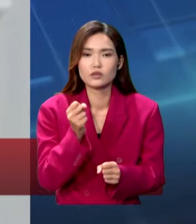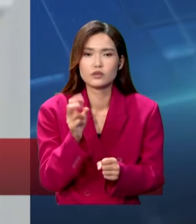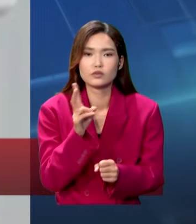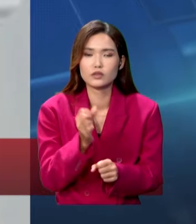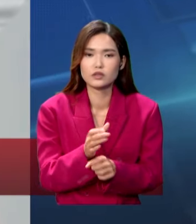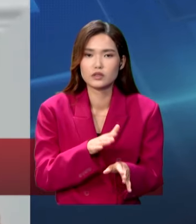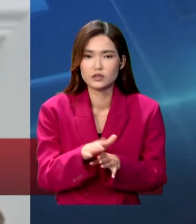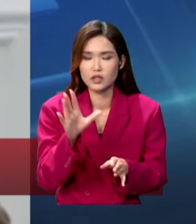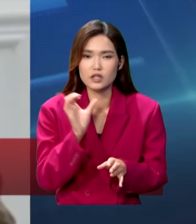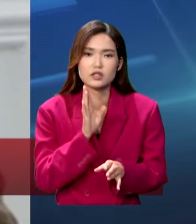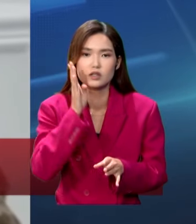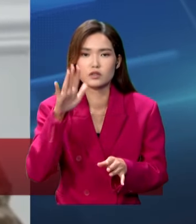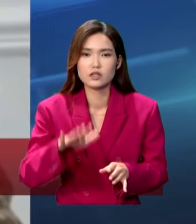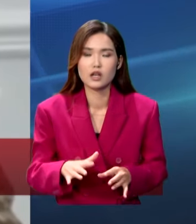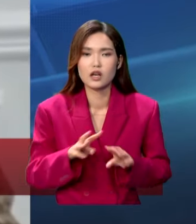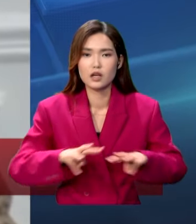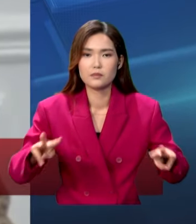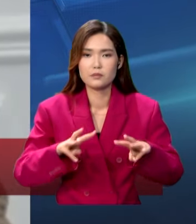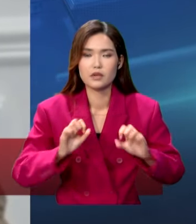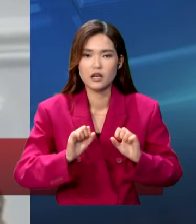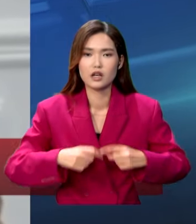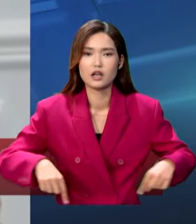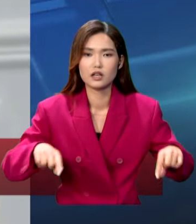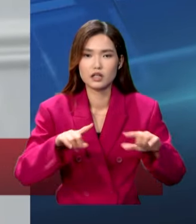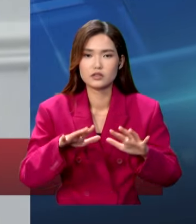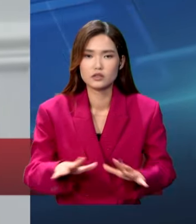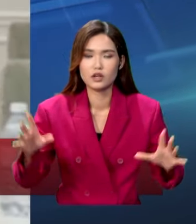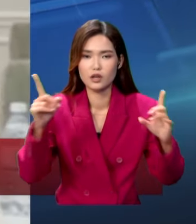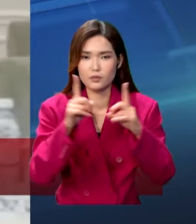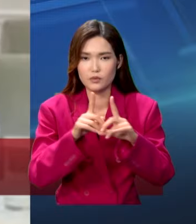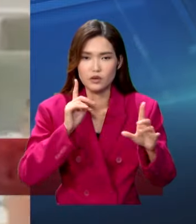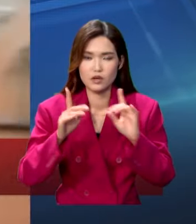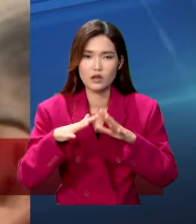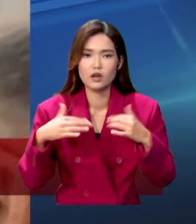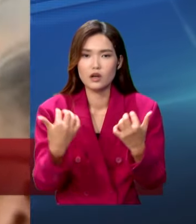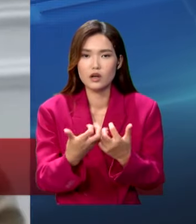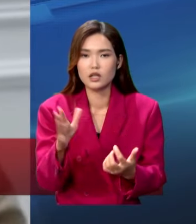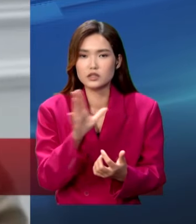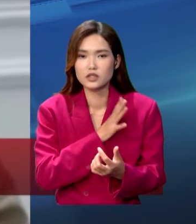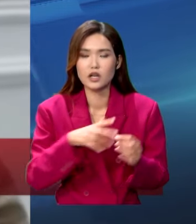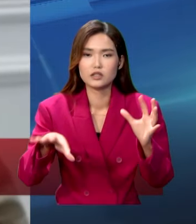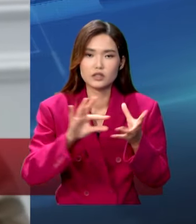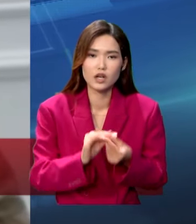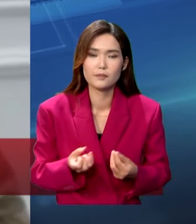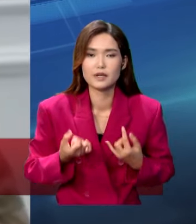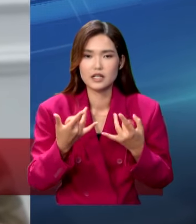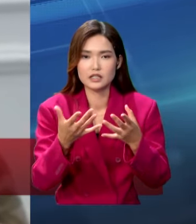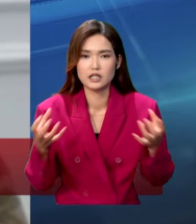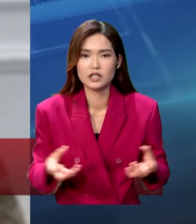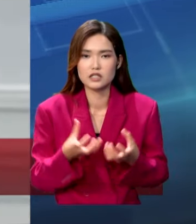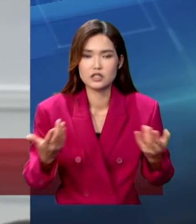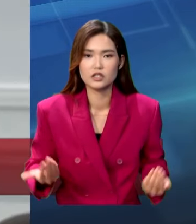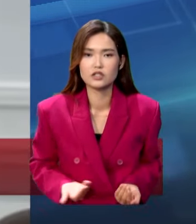общество с утра министр обороны Руслан жаксылыков стучал кулаком по столу и ругал генералов общество требует сохранение жизни